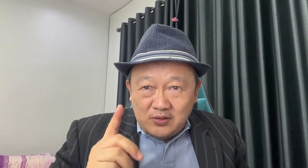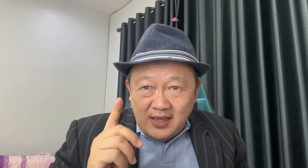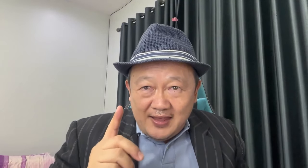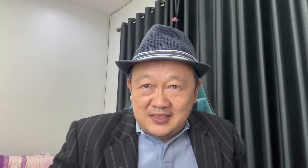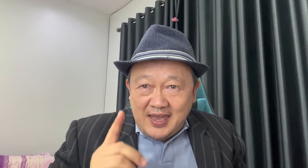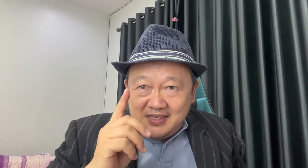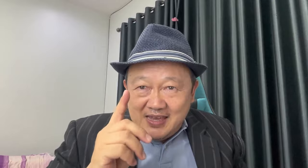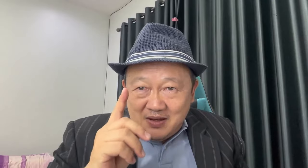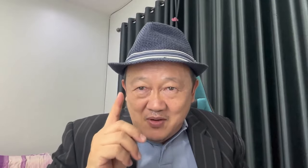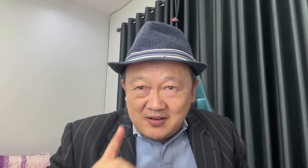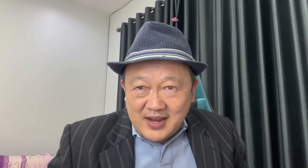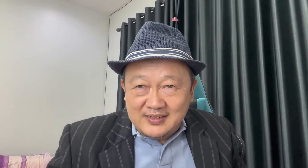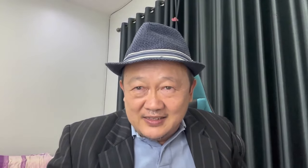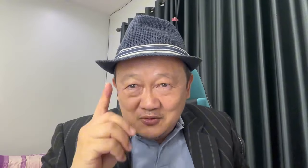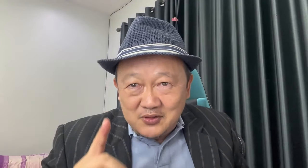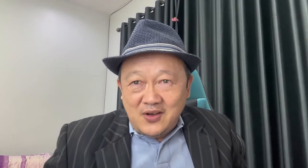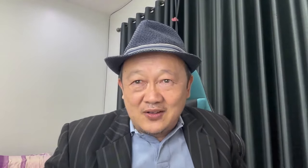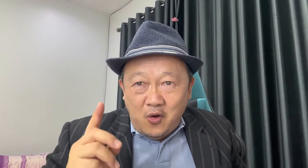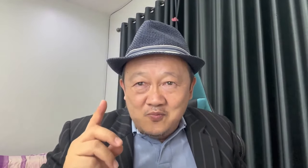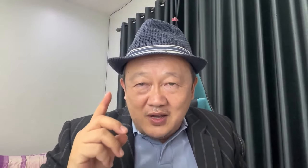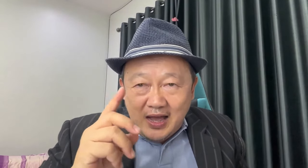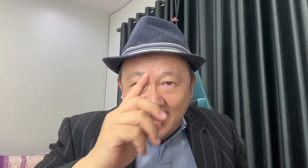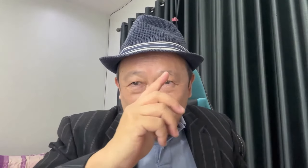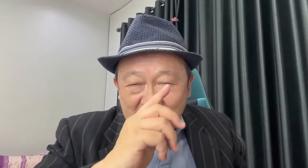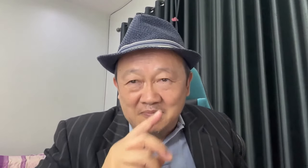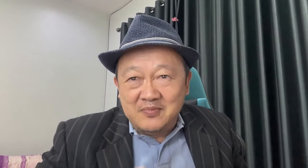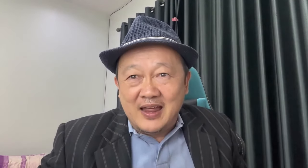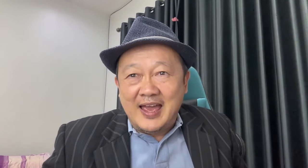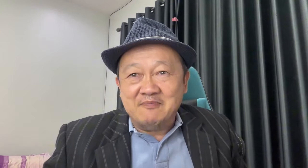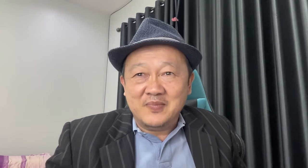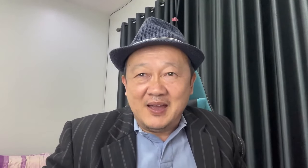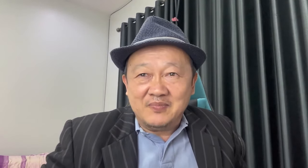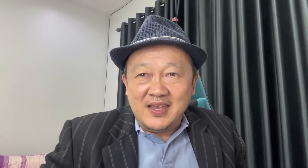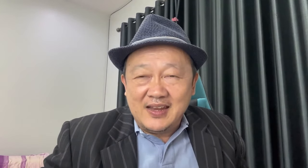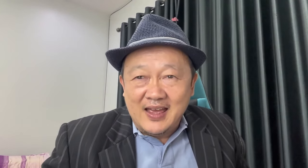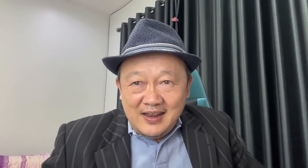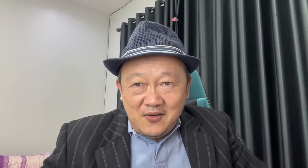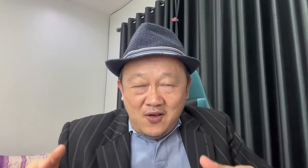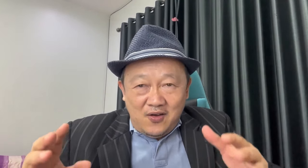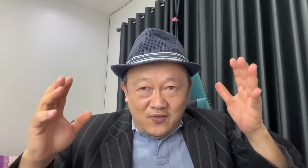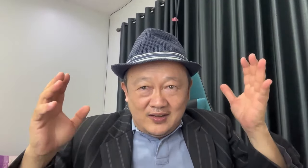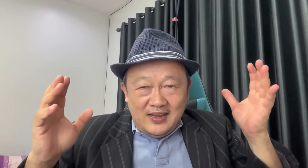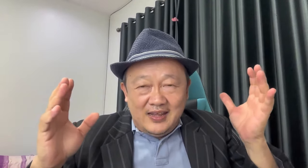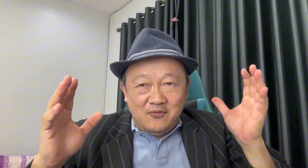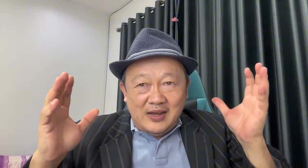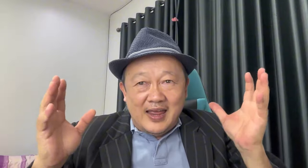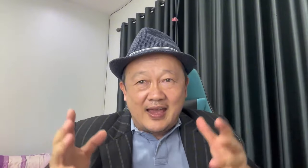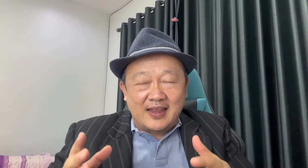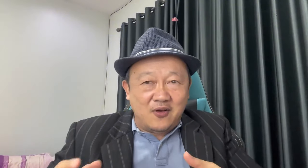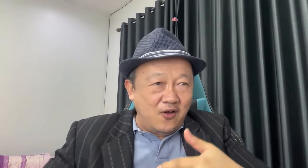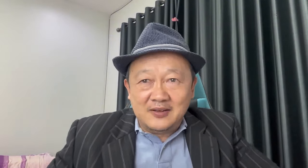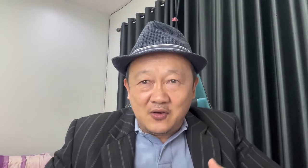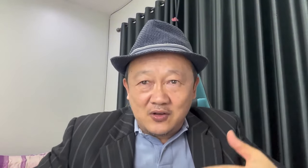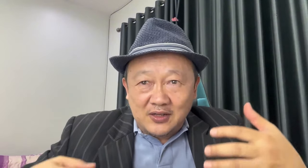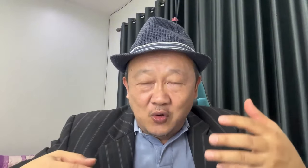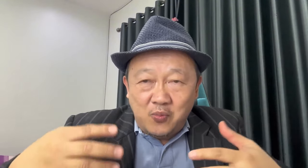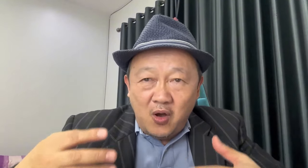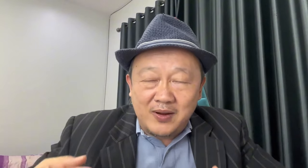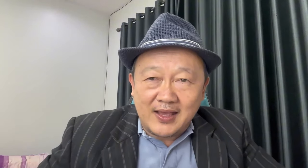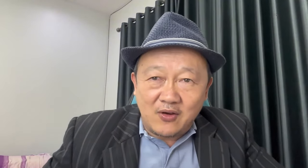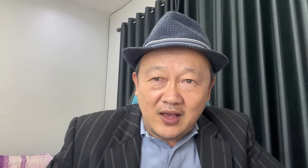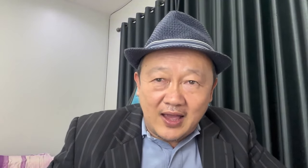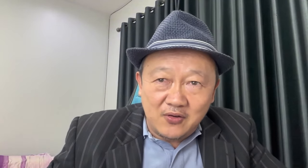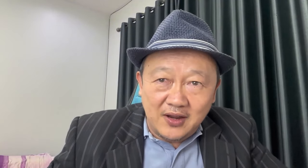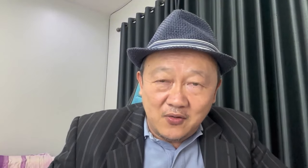จะมาเป็นตัวแทนเจ๊เจี๊ยบอมรรักคือสุดยอดคมคายเฉียบแหลมแบบนี้นะแล้วก็วันนี้วันแรกเนี่ยก็เราก็สรุป